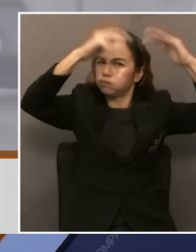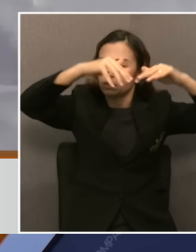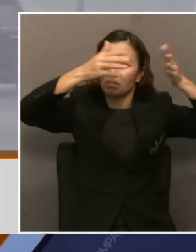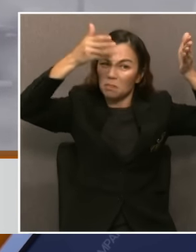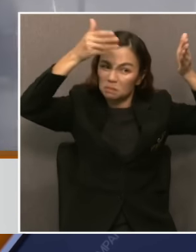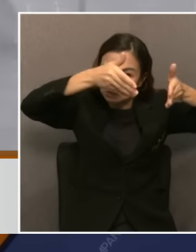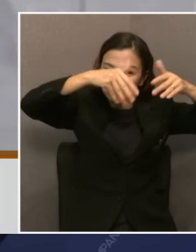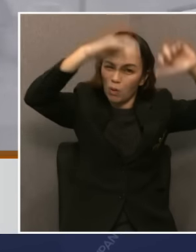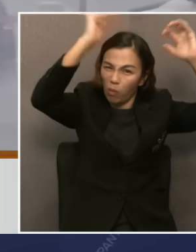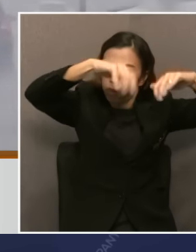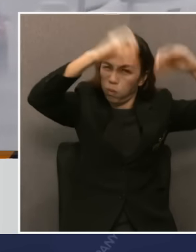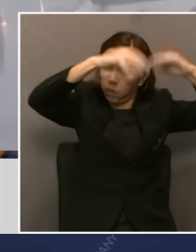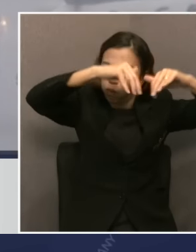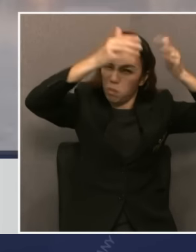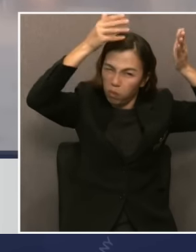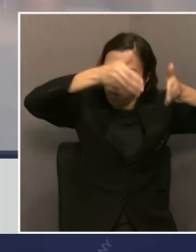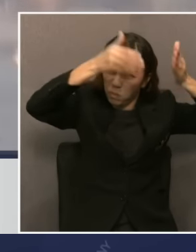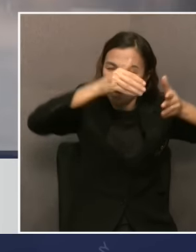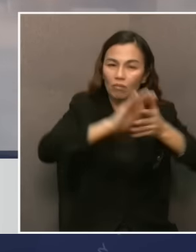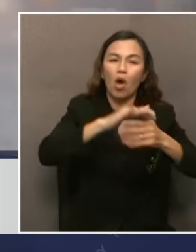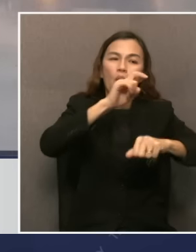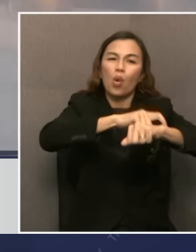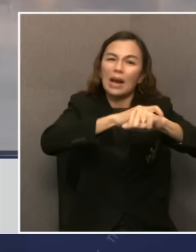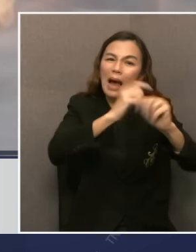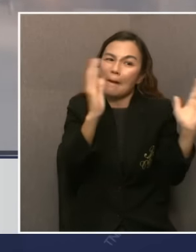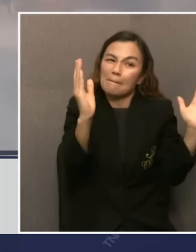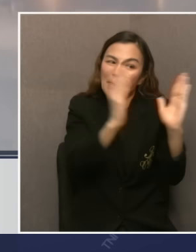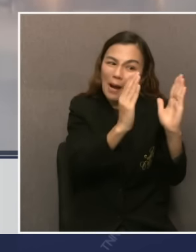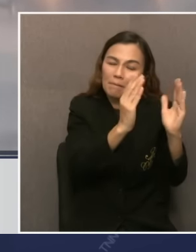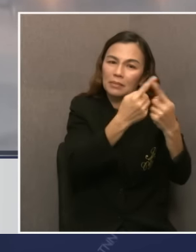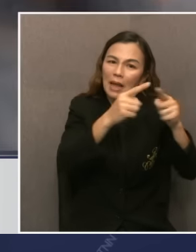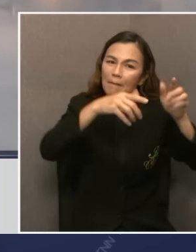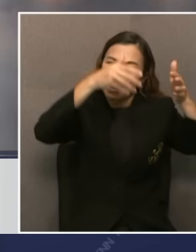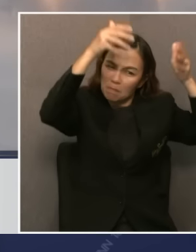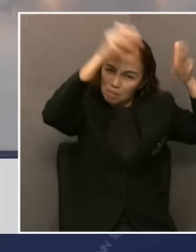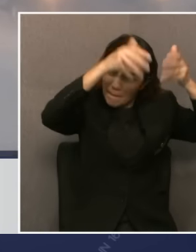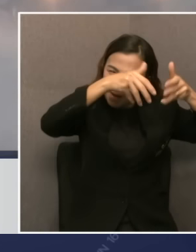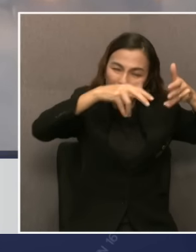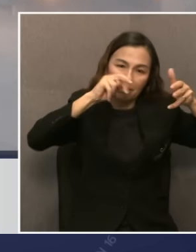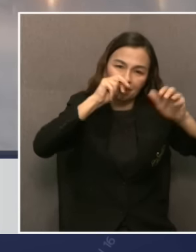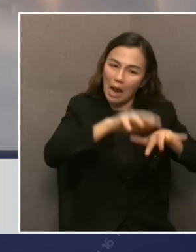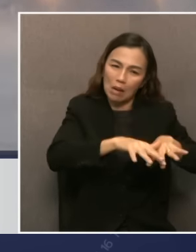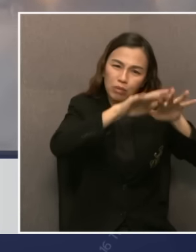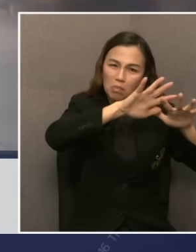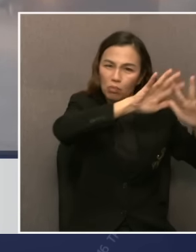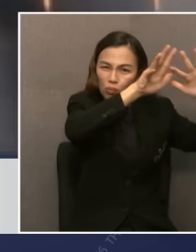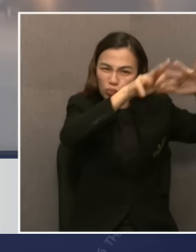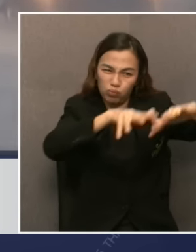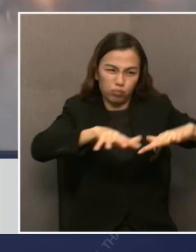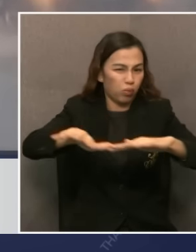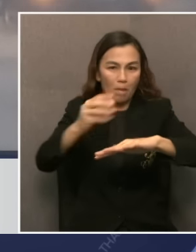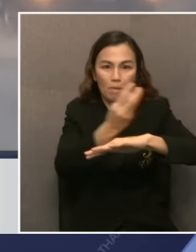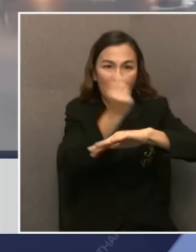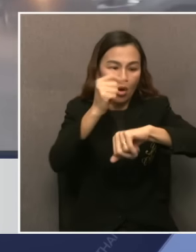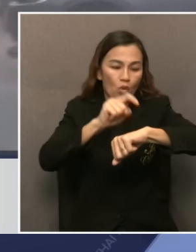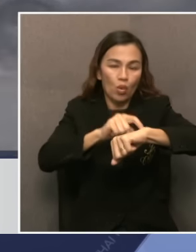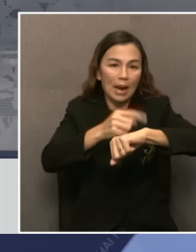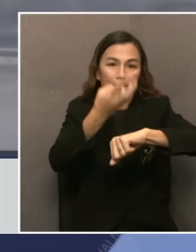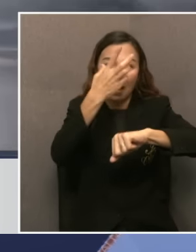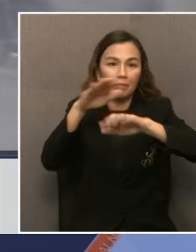ะฮะก็คือตกหนักในระยะเวลาอันสั้นนะครับแล้วก็เกิดน้ำบ่าโคลนถล่มอย่างรวดเร็วโดยที่ไม่